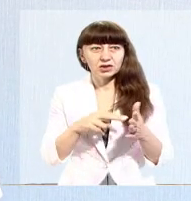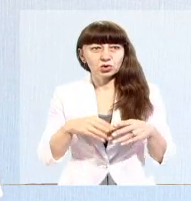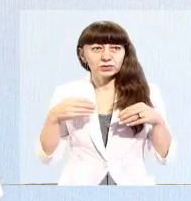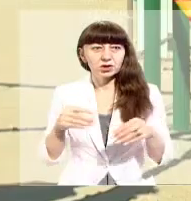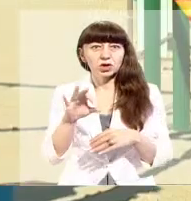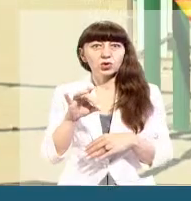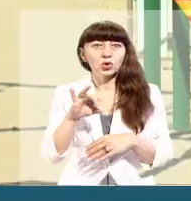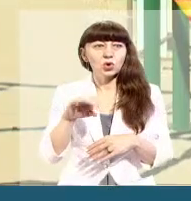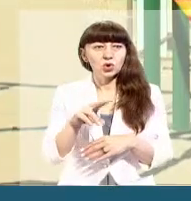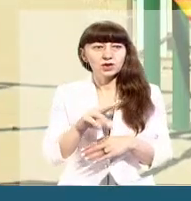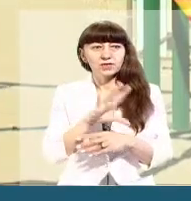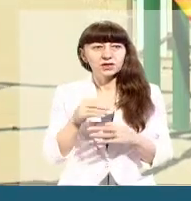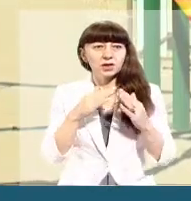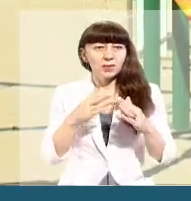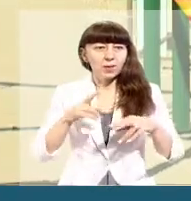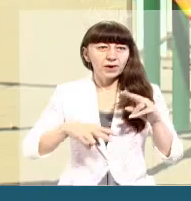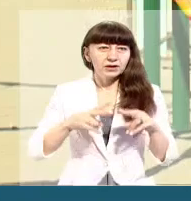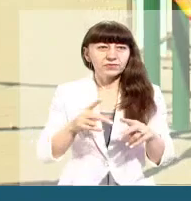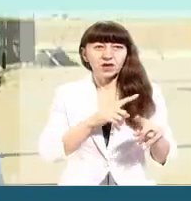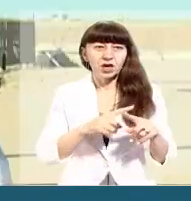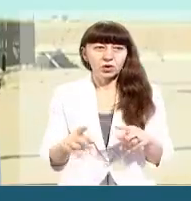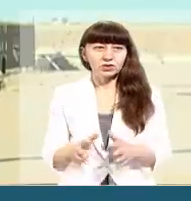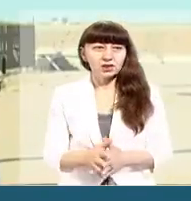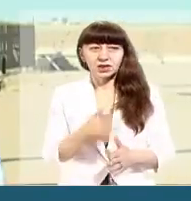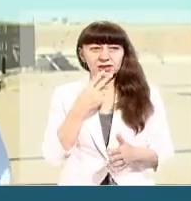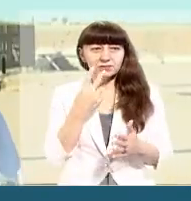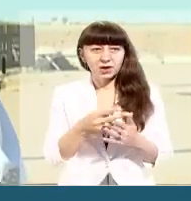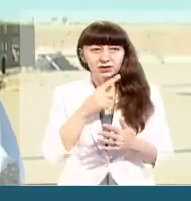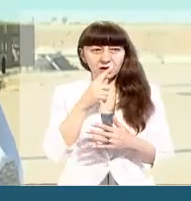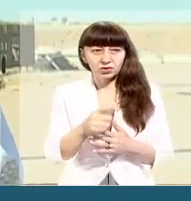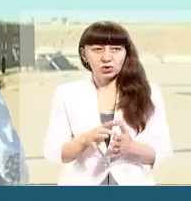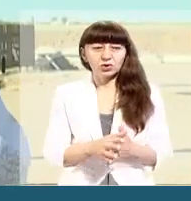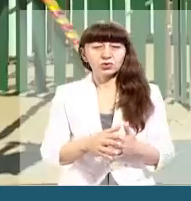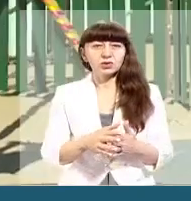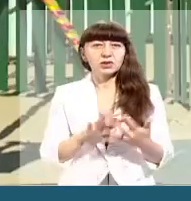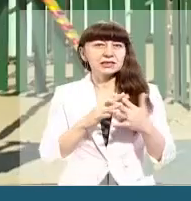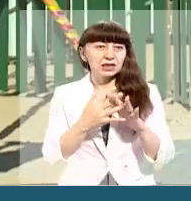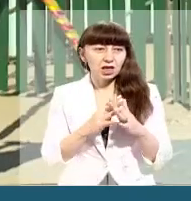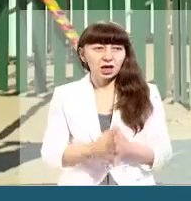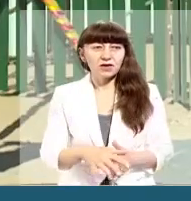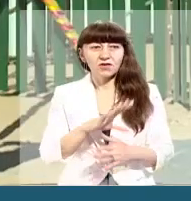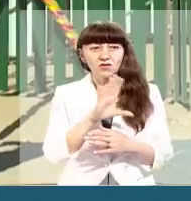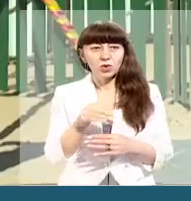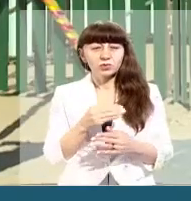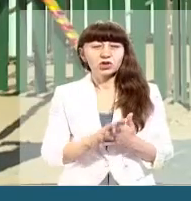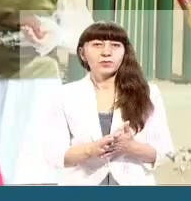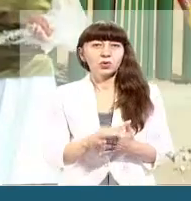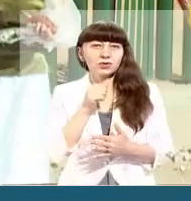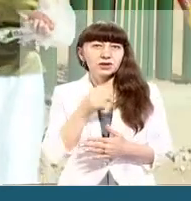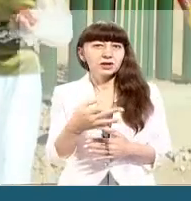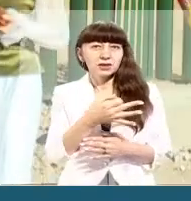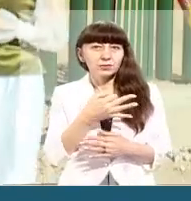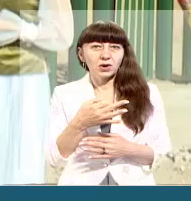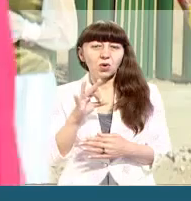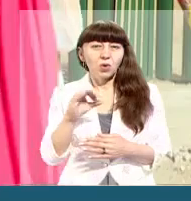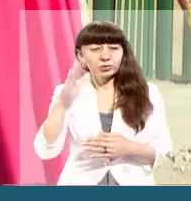огород. Все дома были построены в короткие сроки, несмотря на отдаленность населенных пунктов. В общей сложности в Костанайской